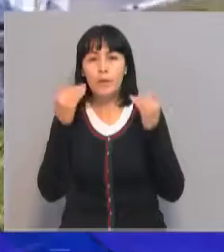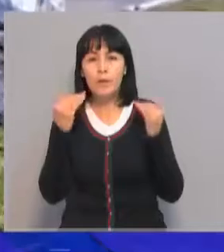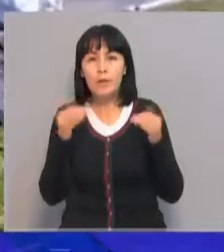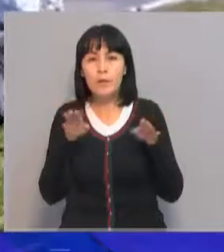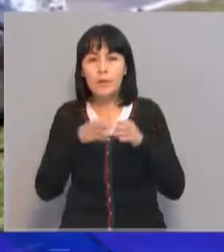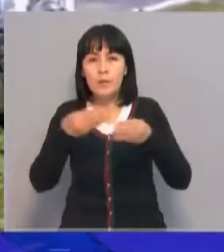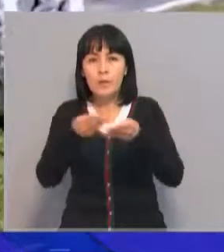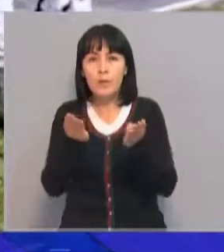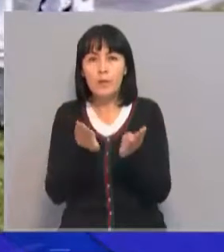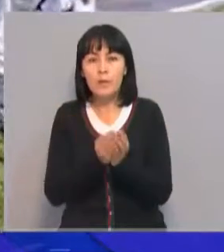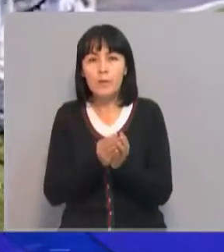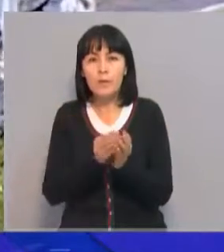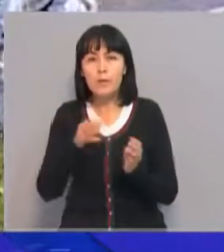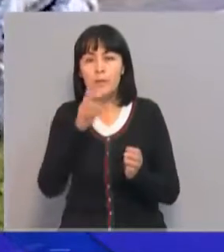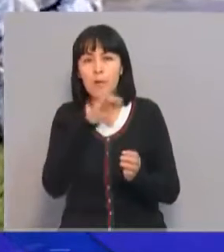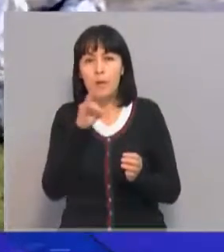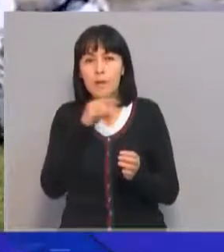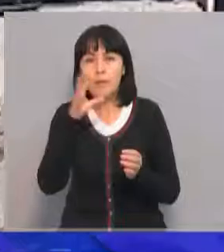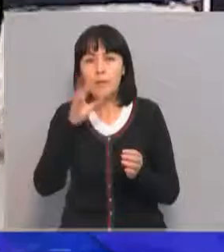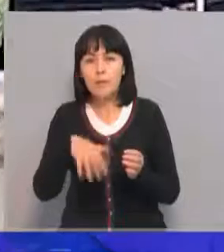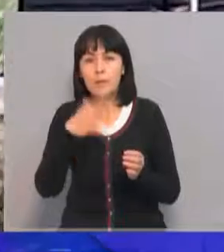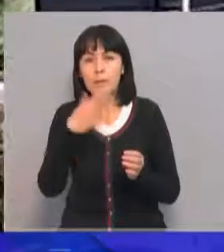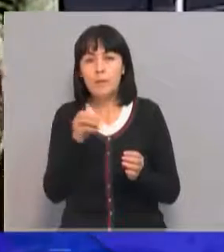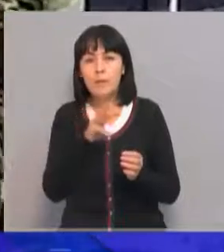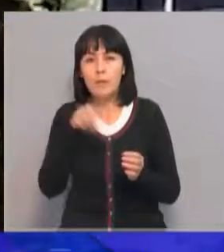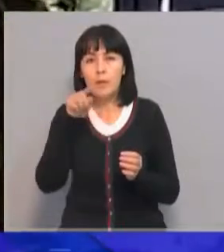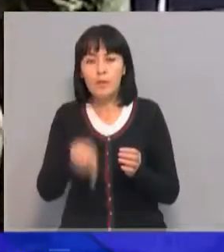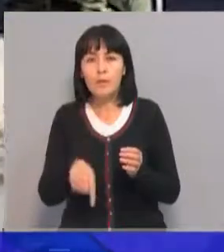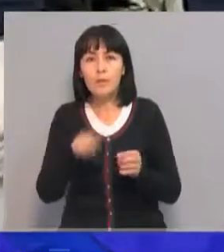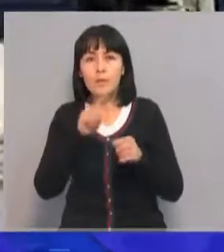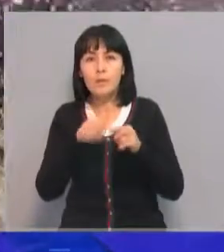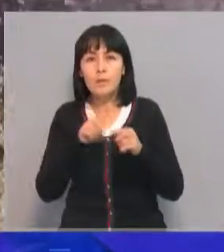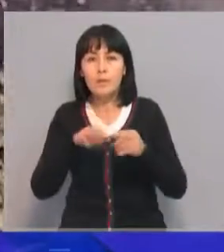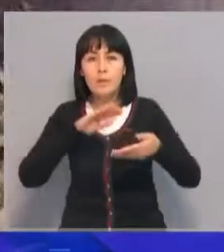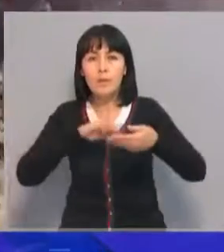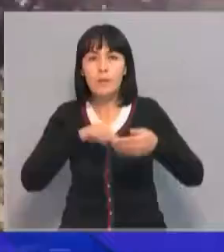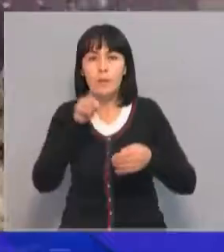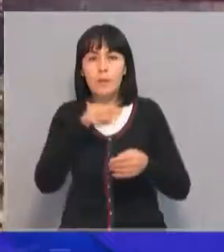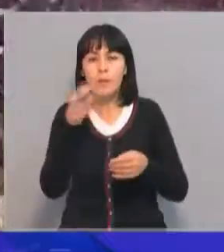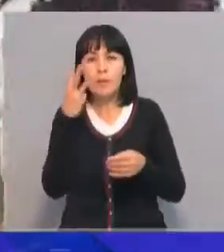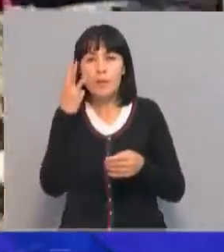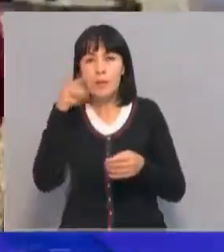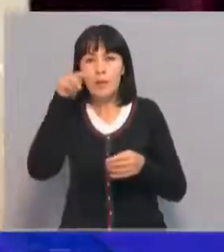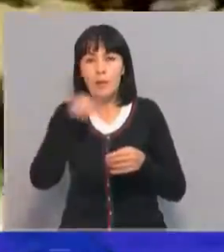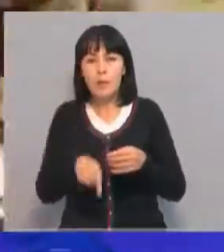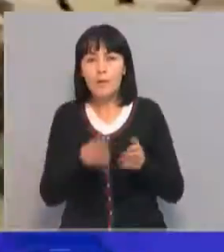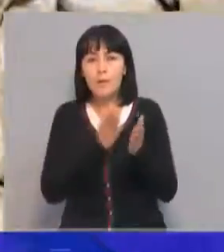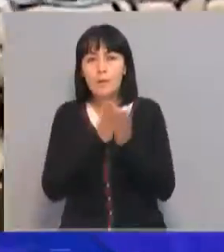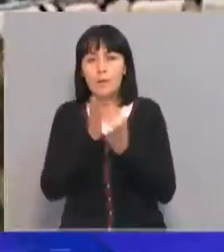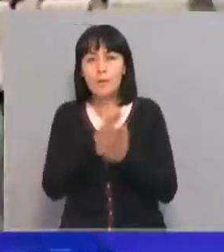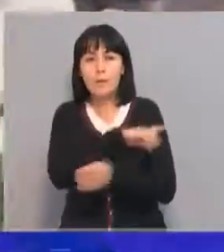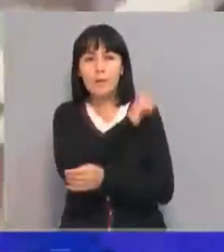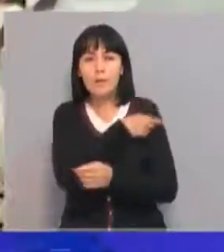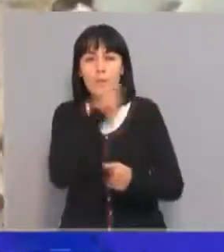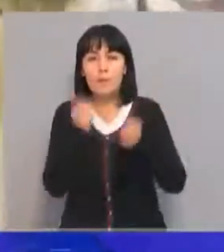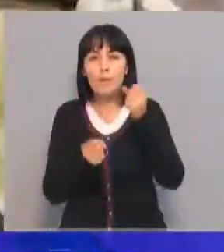Цистерна заполнена сырой нефтью объемом 550 квадратных метров. По повышенному рангу вызова номер 3 к месту происшествия направлены силы и